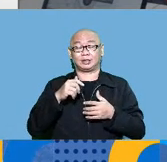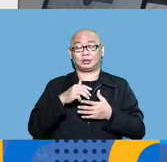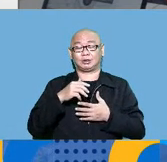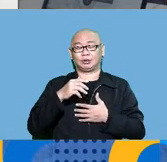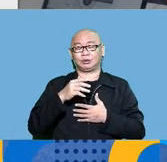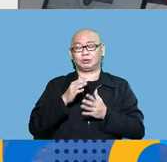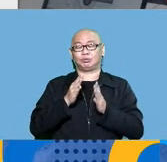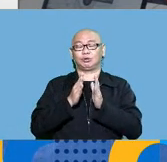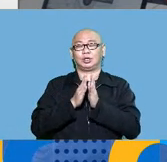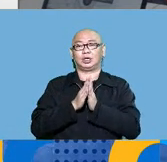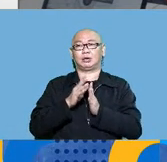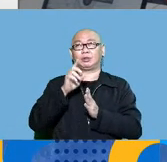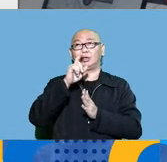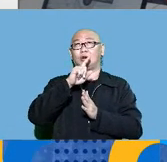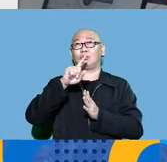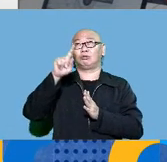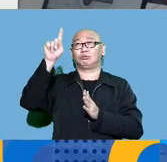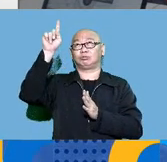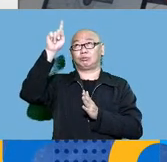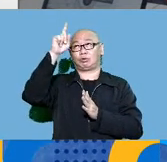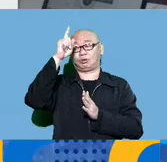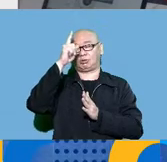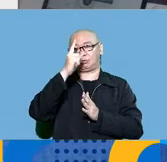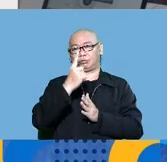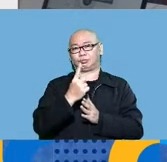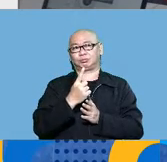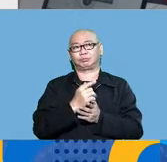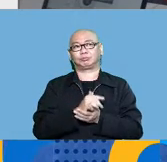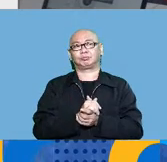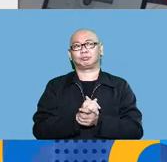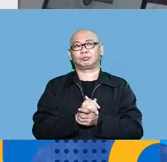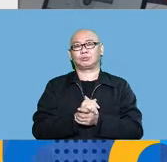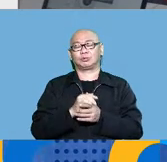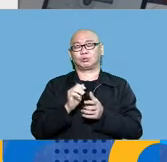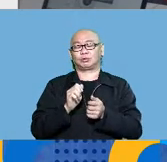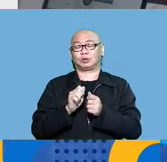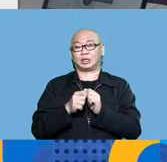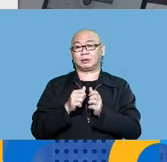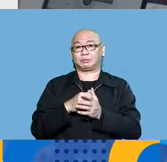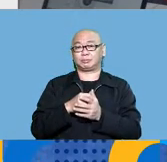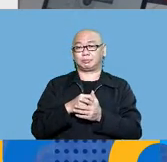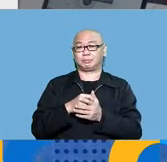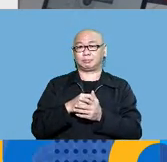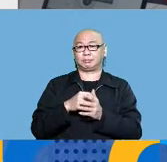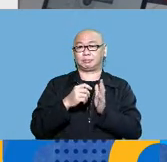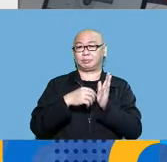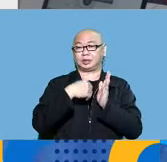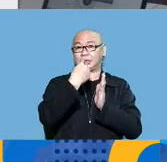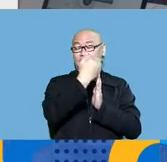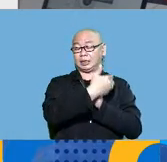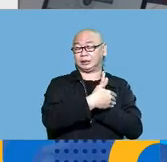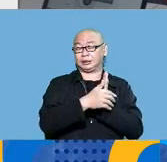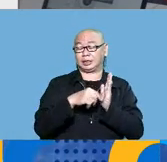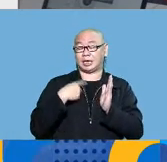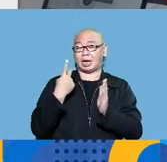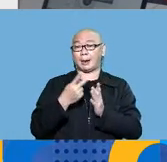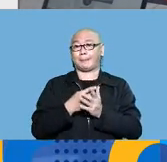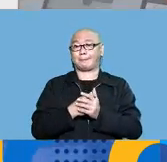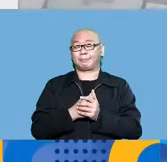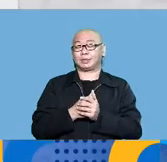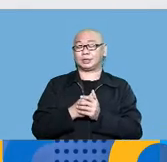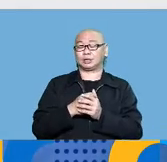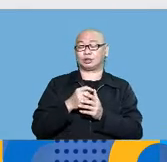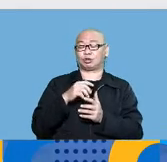oleh Allah Subhanahu wa taala. Ujian pada saat mereka presentasi, kami para dosen juga melakukan ujian